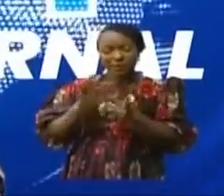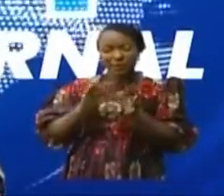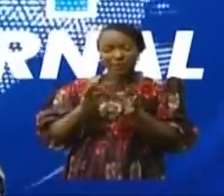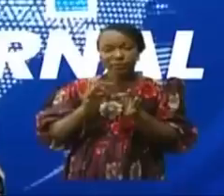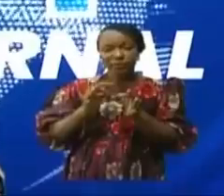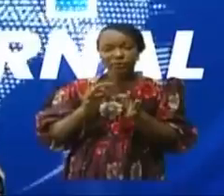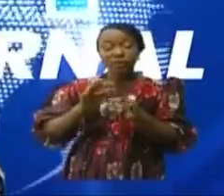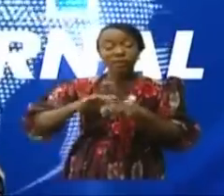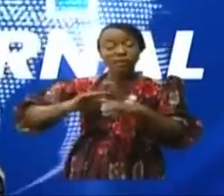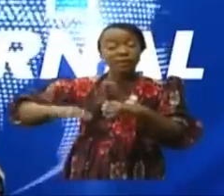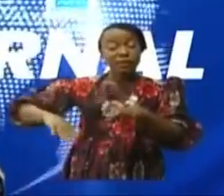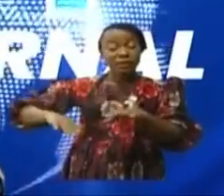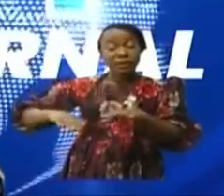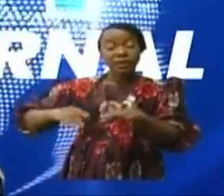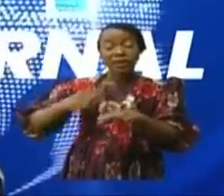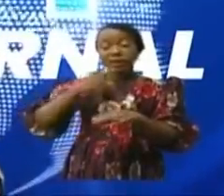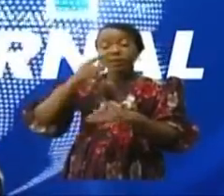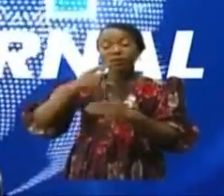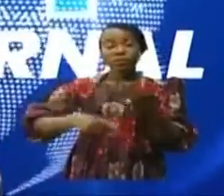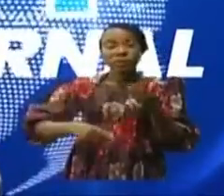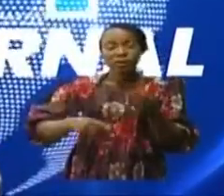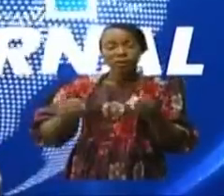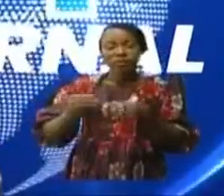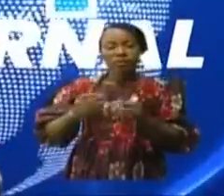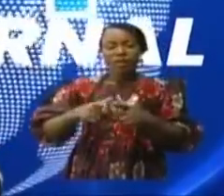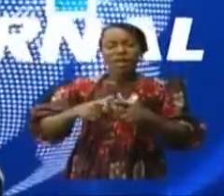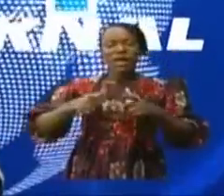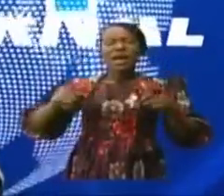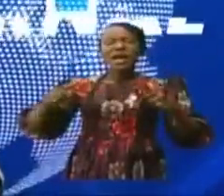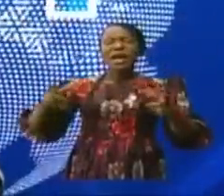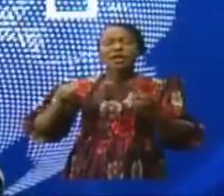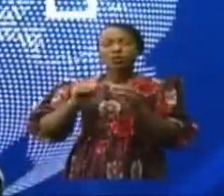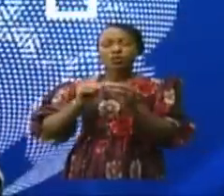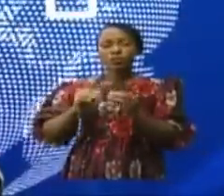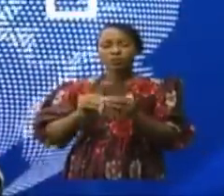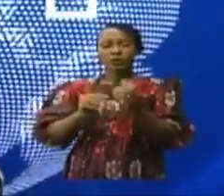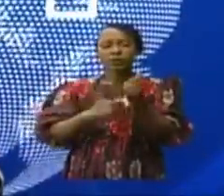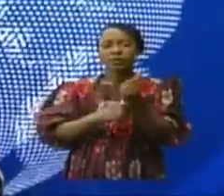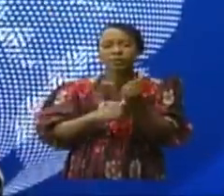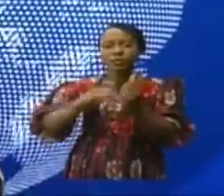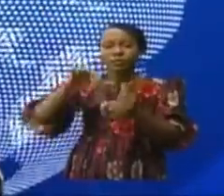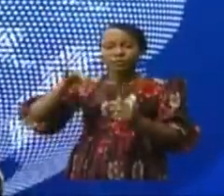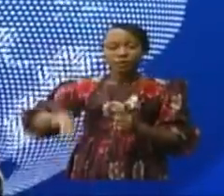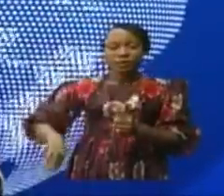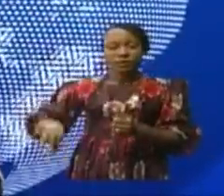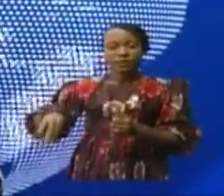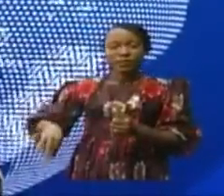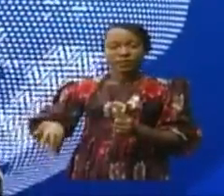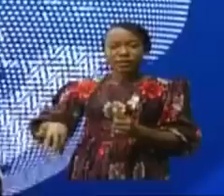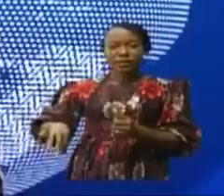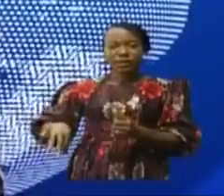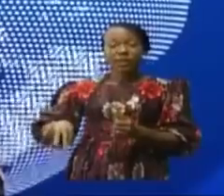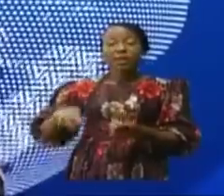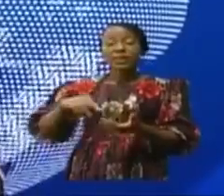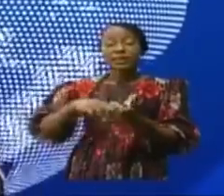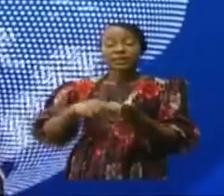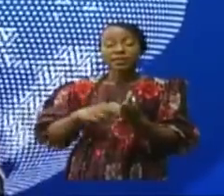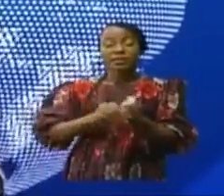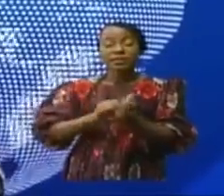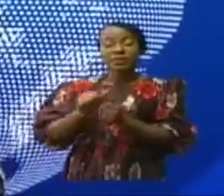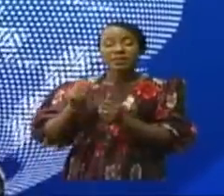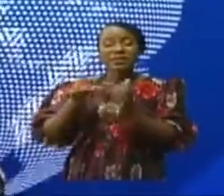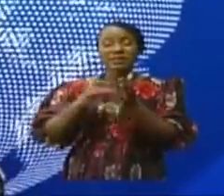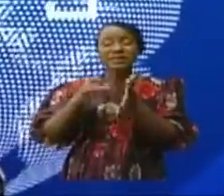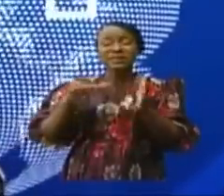Ce retard est dû notamment à l'élargissement du nombre initial des bénéficiaires passé de 750